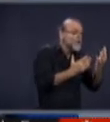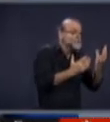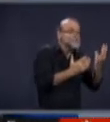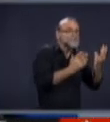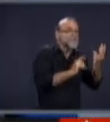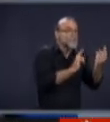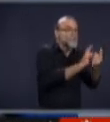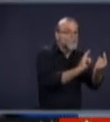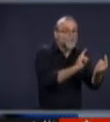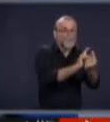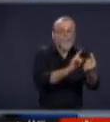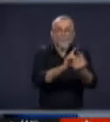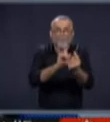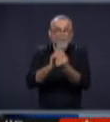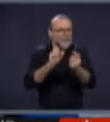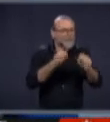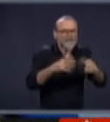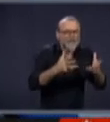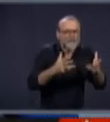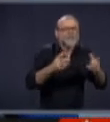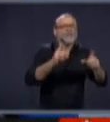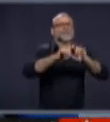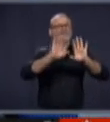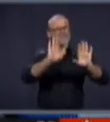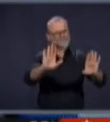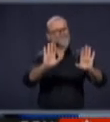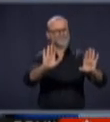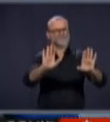mais sans jamais être plus que cinq ou sept personnes?